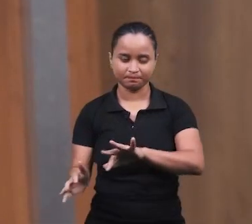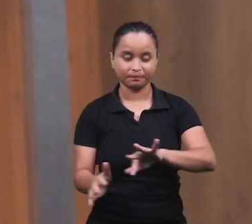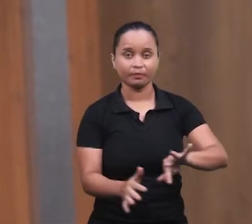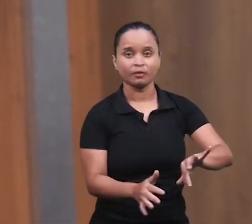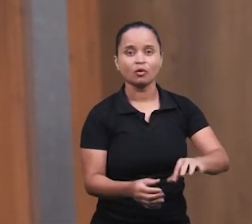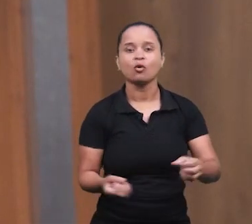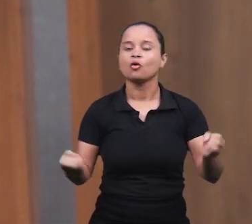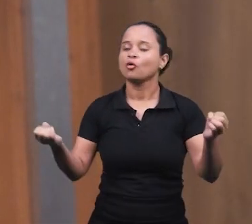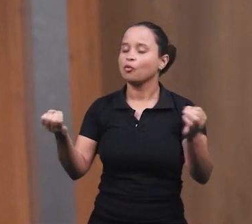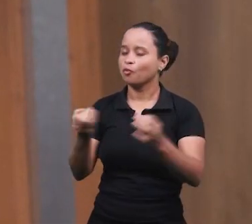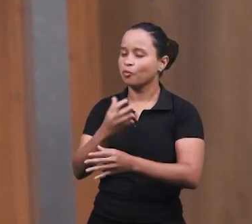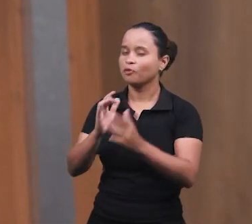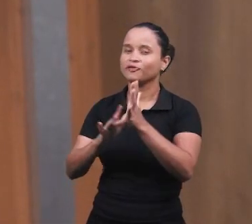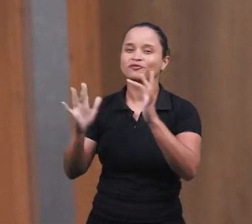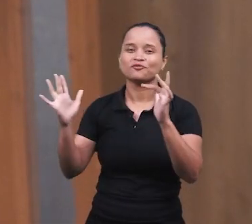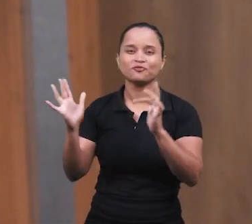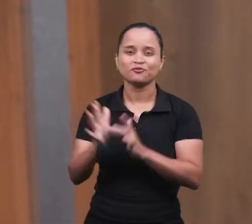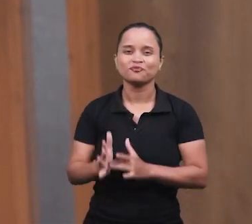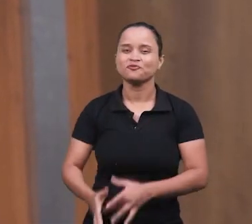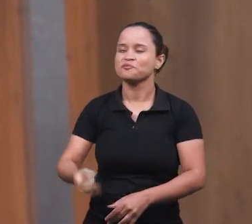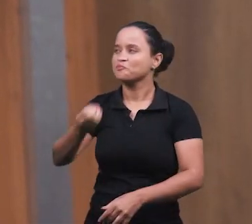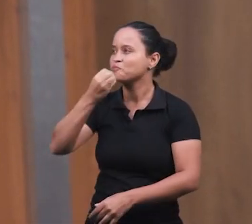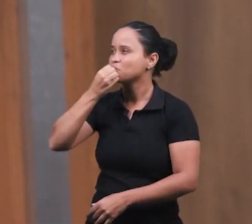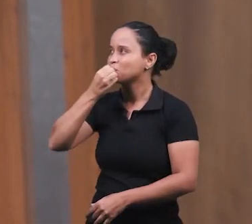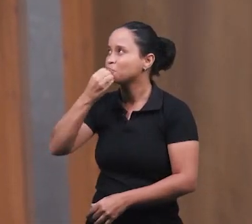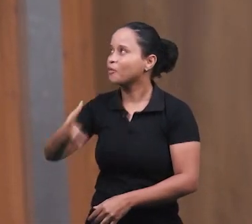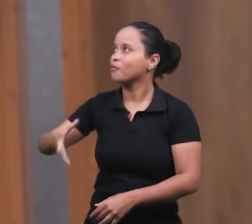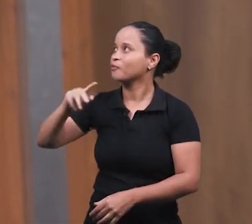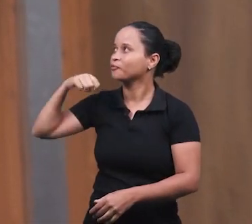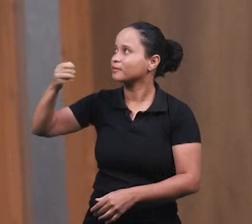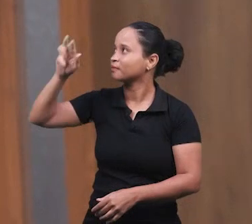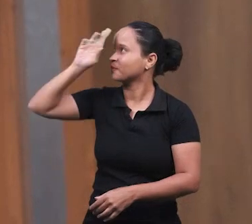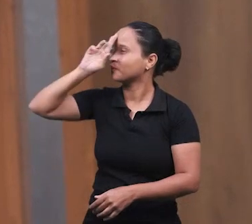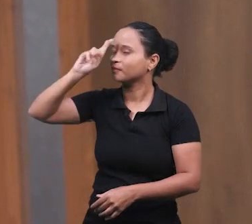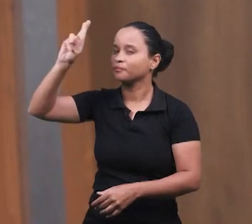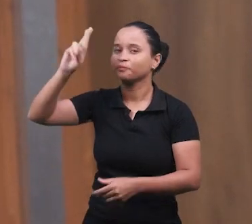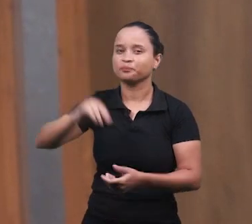Gloire à Jésus. Béni soit le nom du Seigneur.